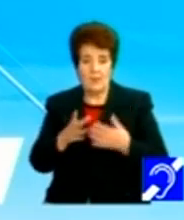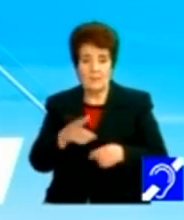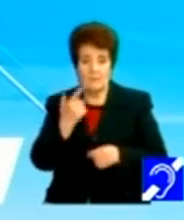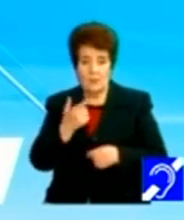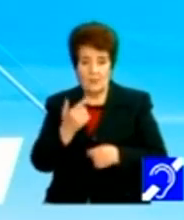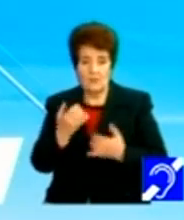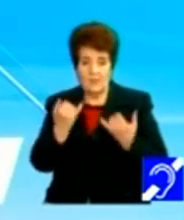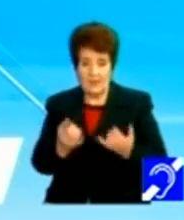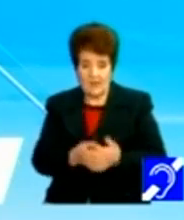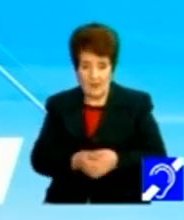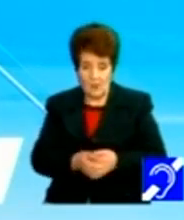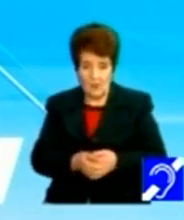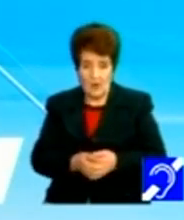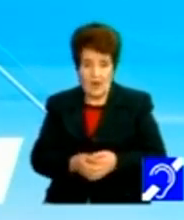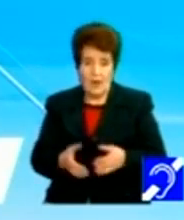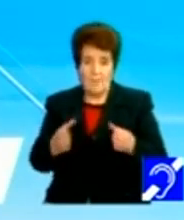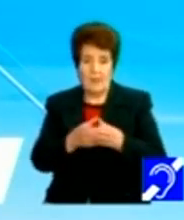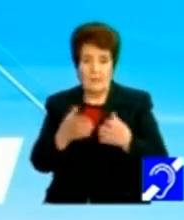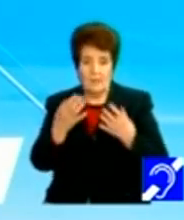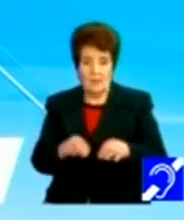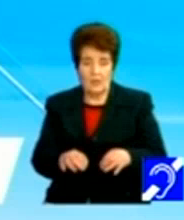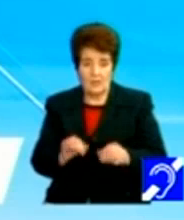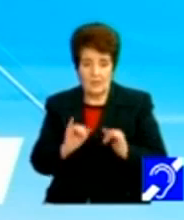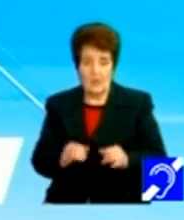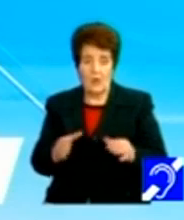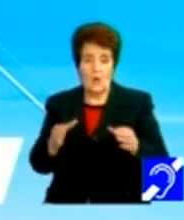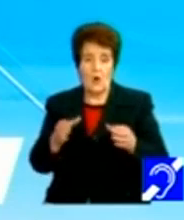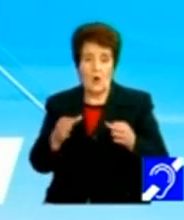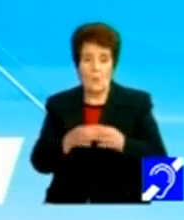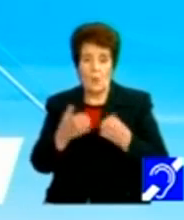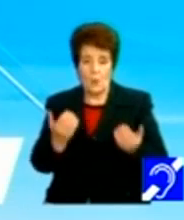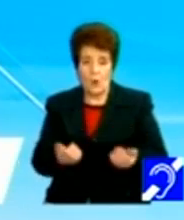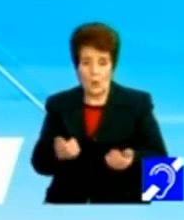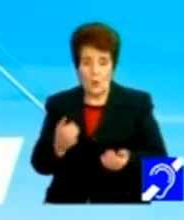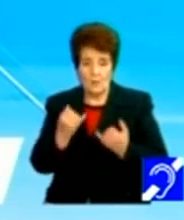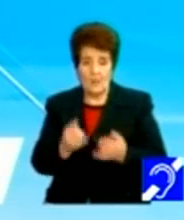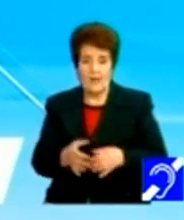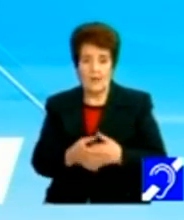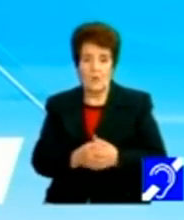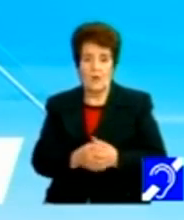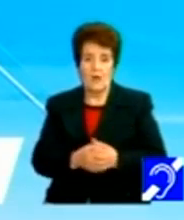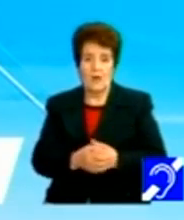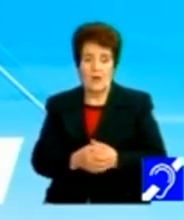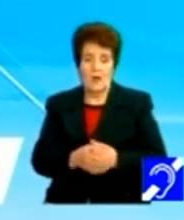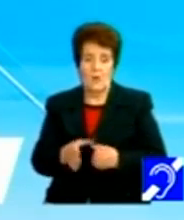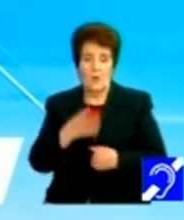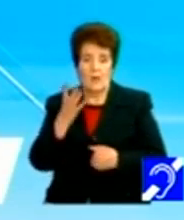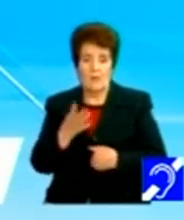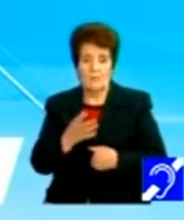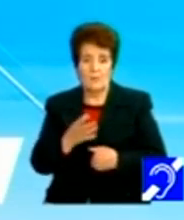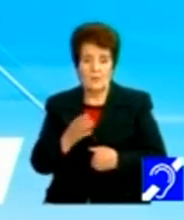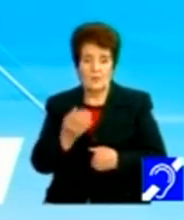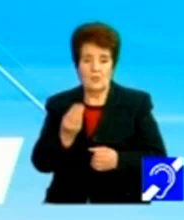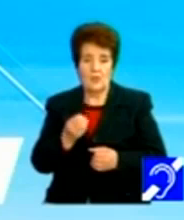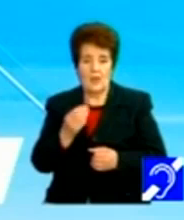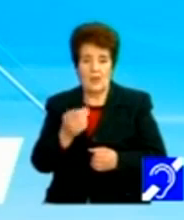de rău. Partidul Liberal îl vorbește de rău, blocul acum îi vorbește de rău, PPM-ul vorbește de rău, unde a și fost pe domnul Șalaru și